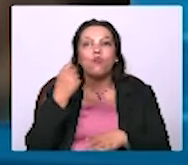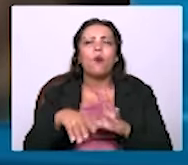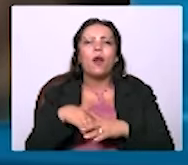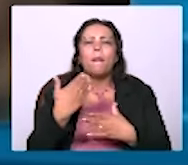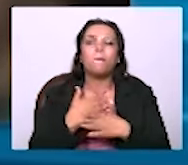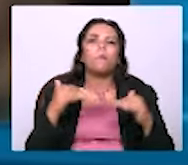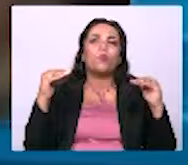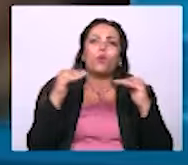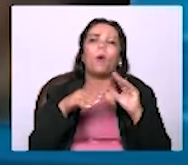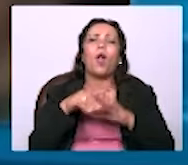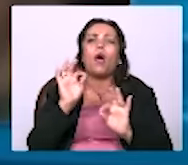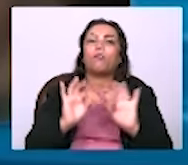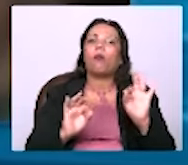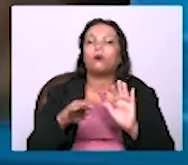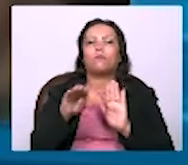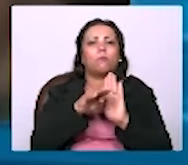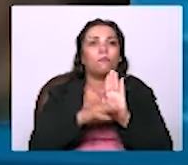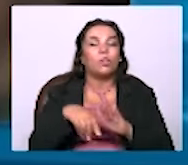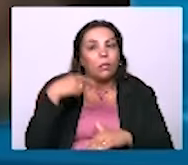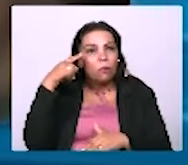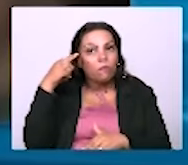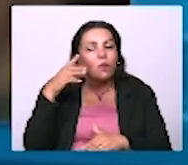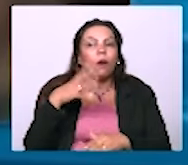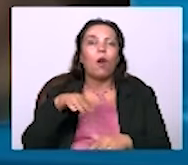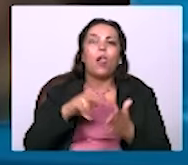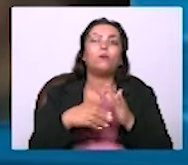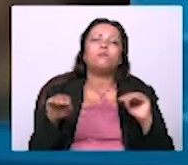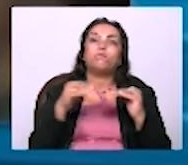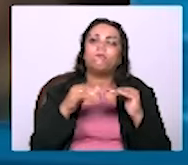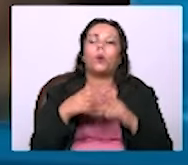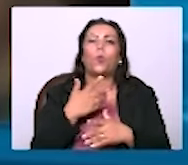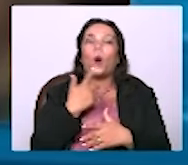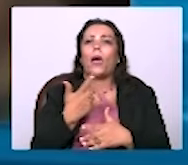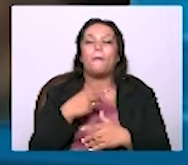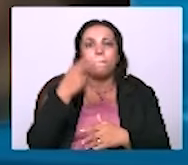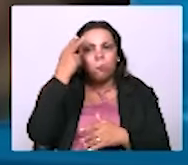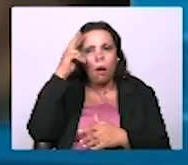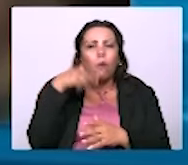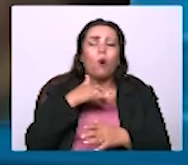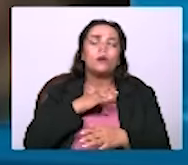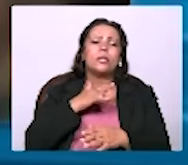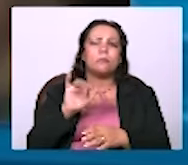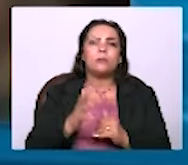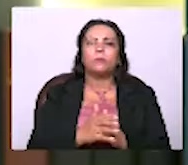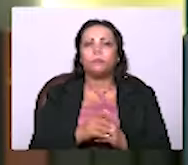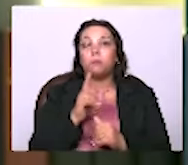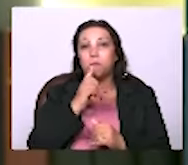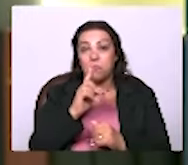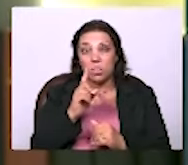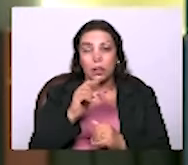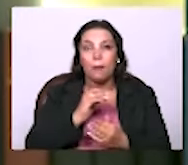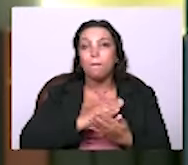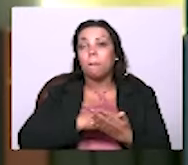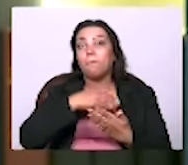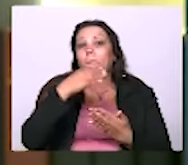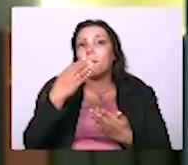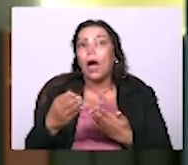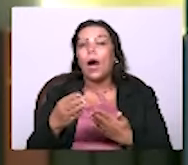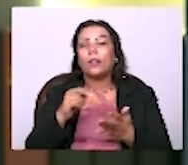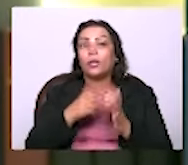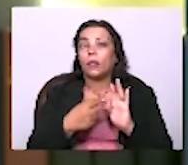على مستوى التخطيط والفكر وتتاثر ايضا على المستوى المعنوي لكن مرحله ما بعد دائما هي